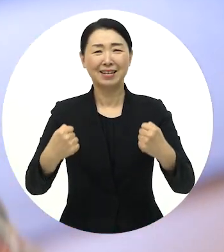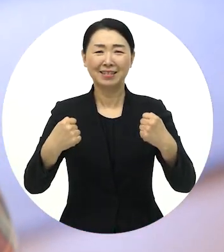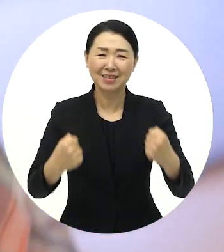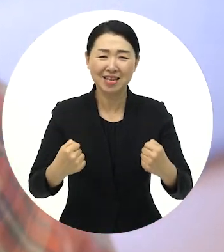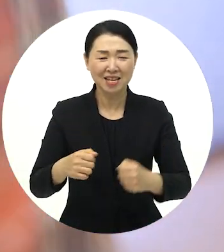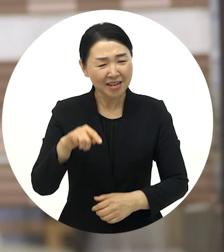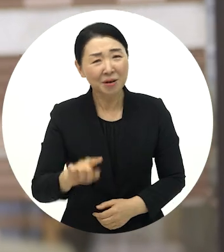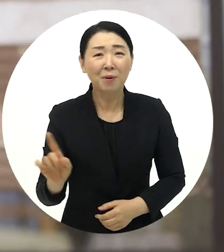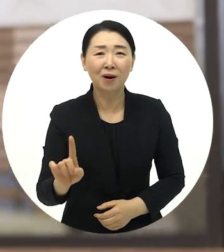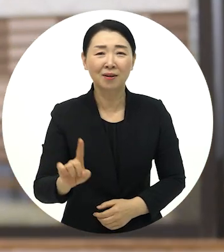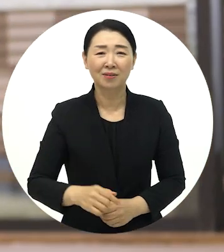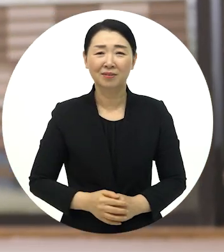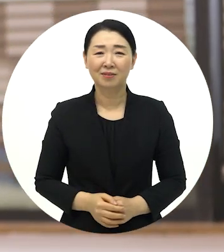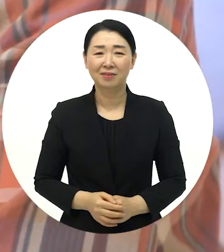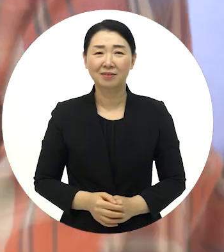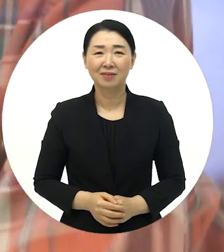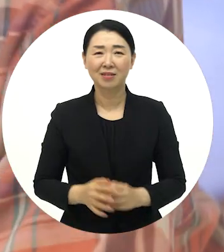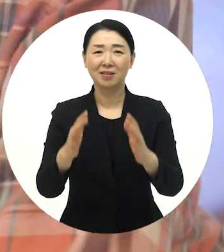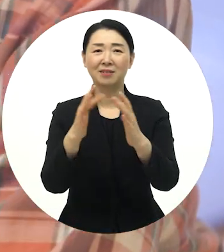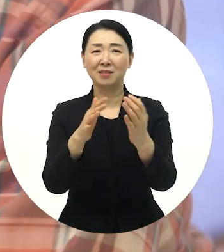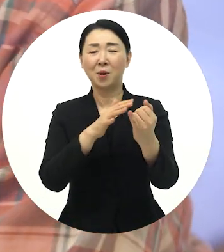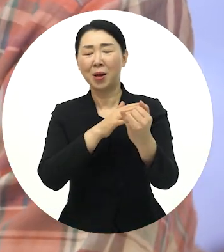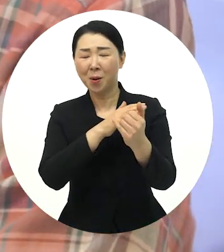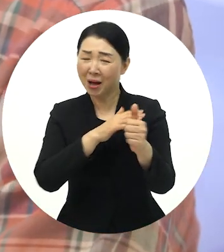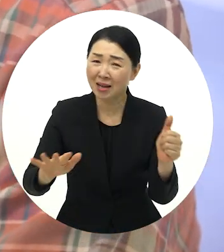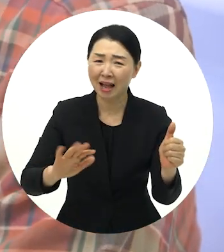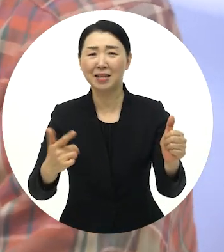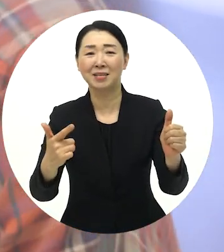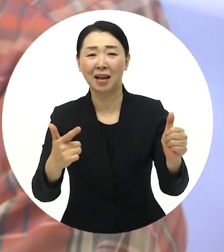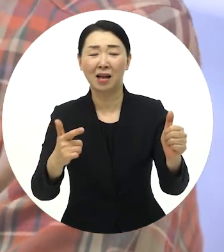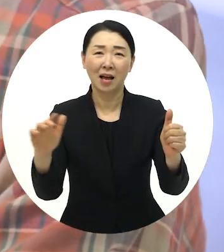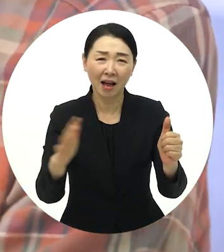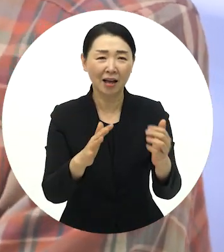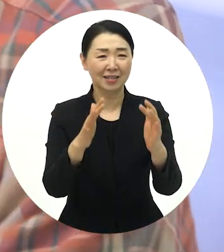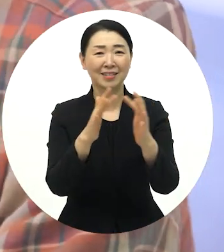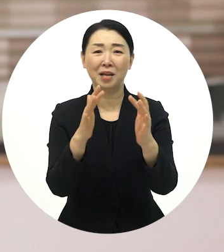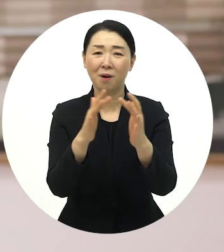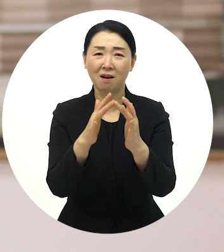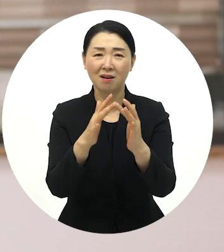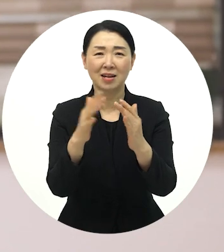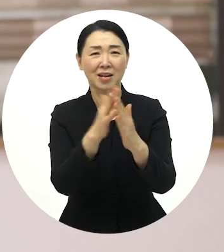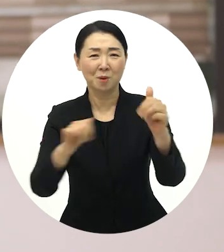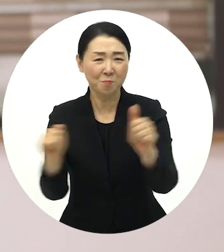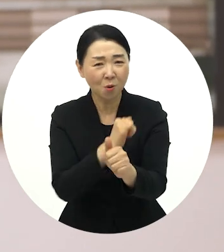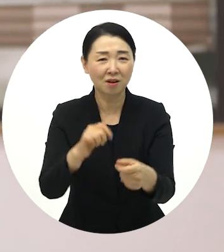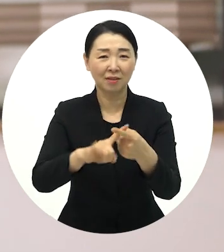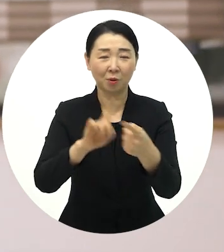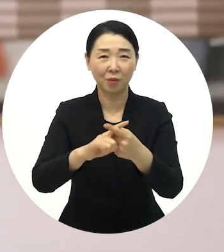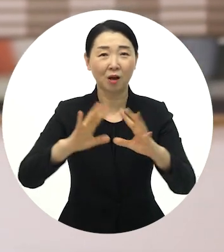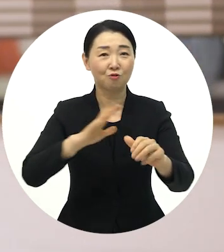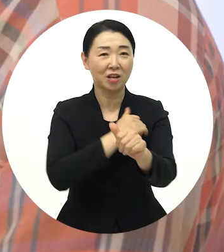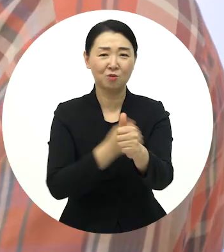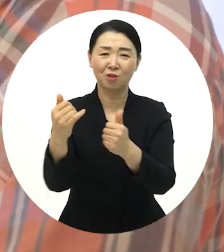아! 이거는 명백한 사이버 왕따다. 아니야, 이거는 명백한 사이버